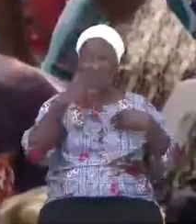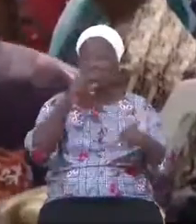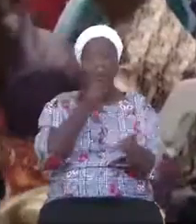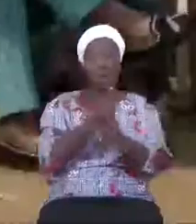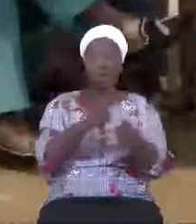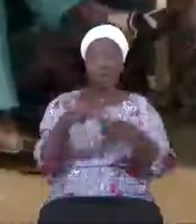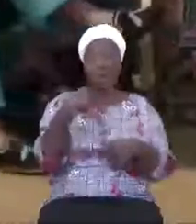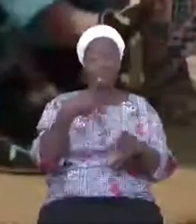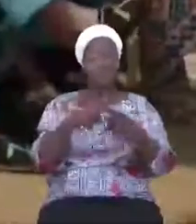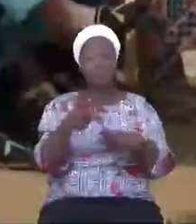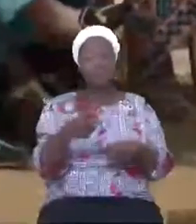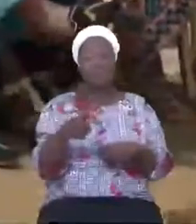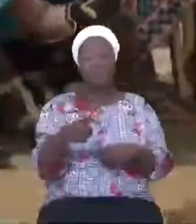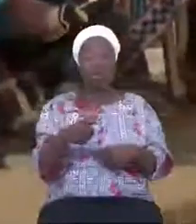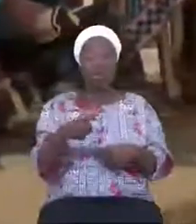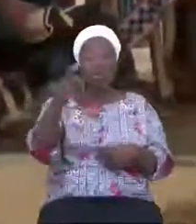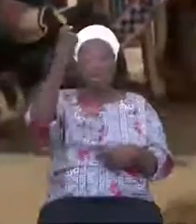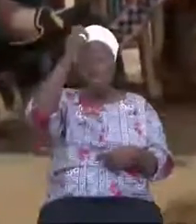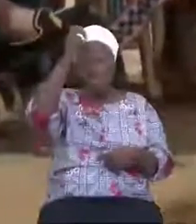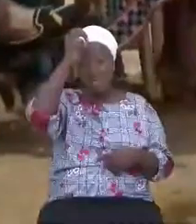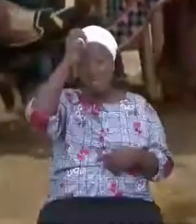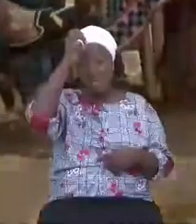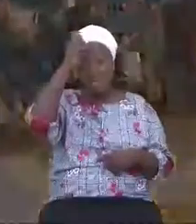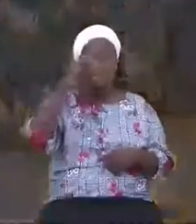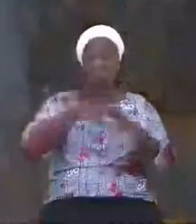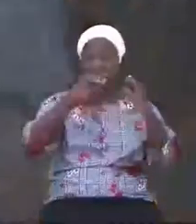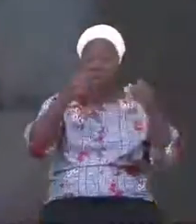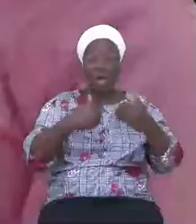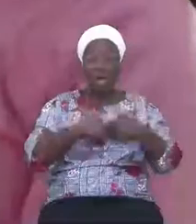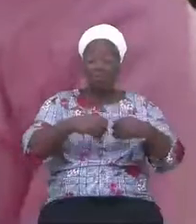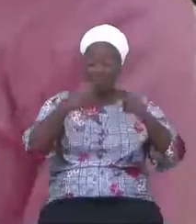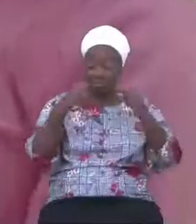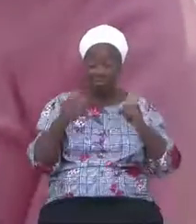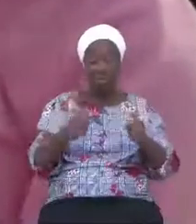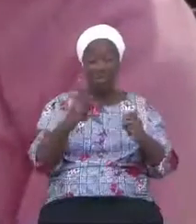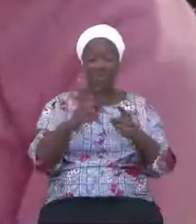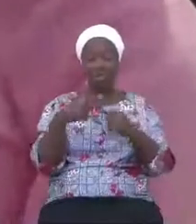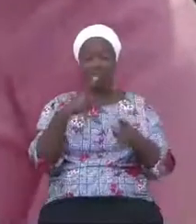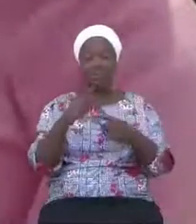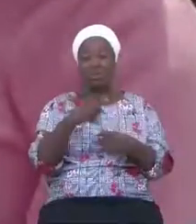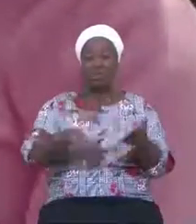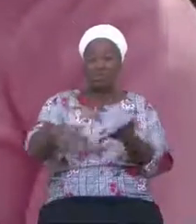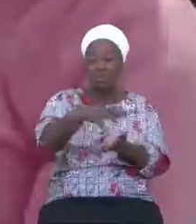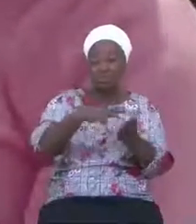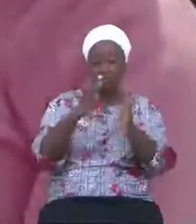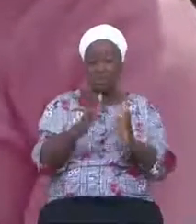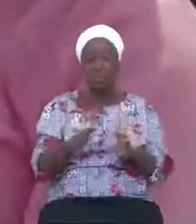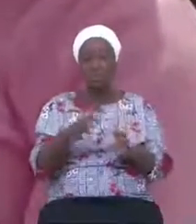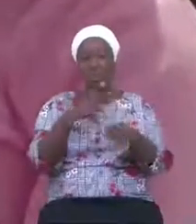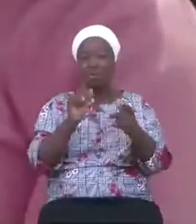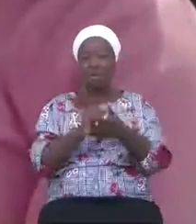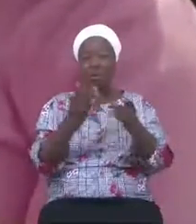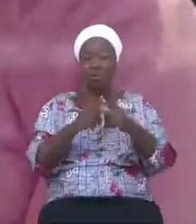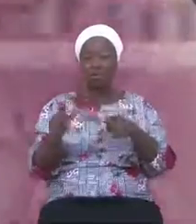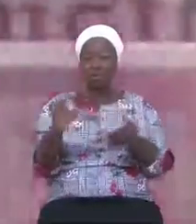de te parler. Aucun démon n'a le droit de te parler. La confusion, les confusionnistes, ceux qui viennent confondre les